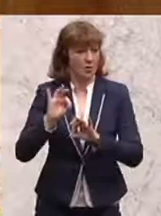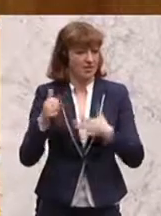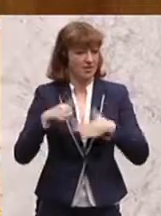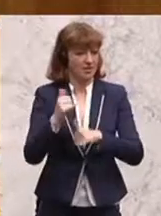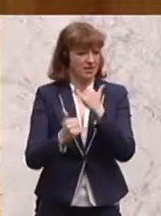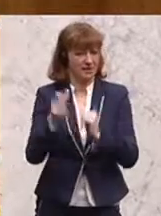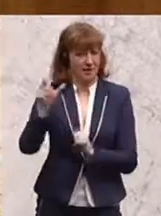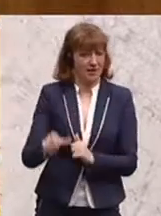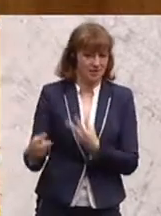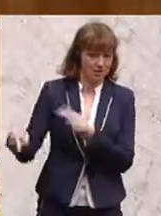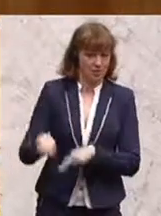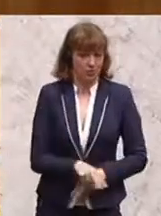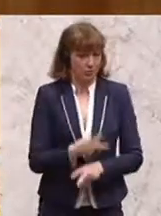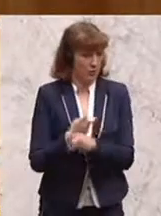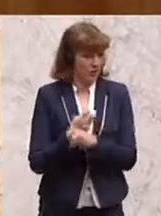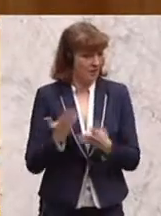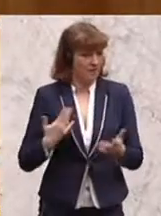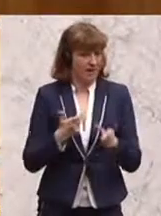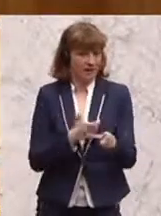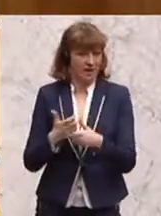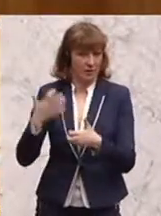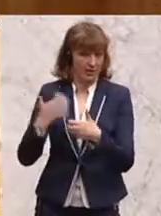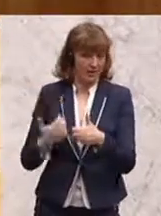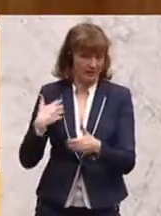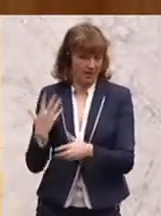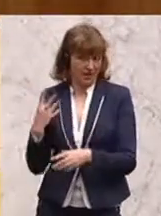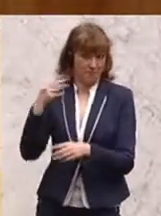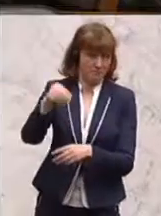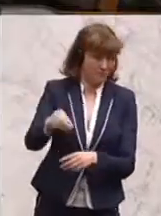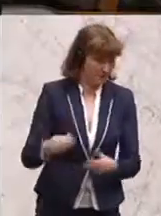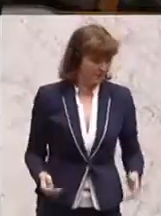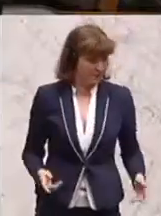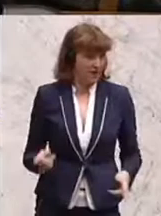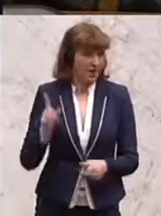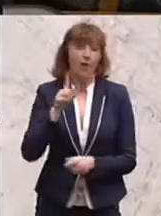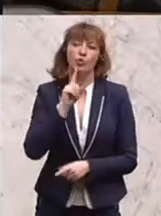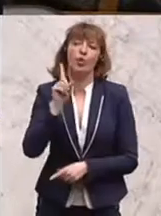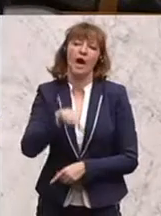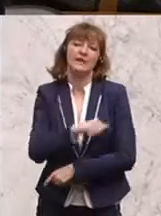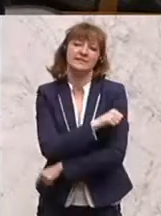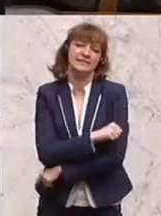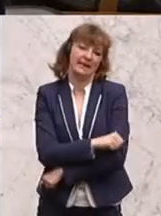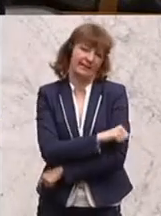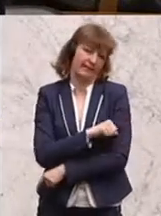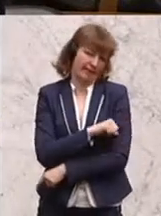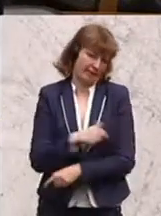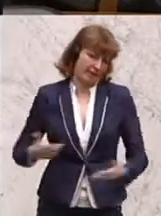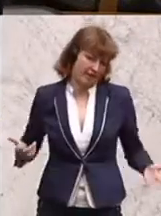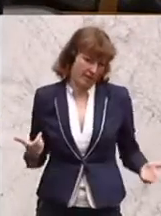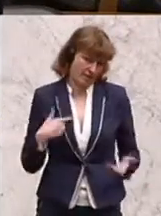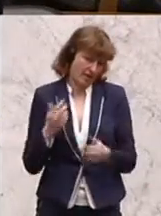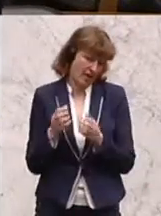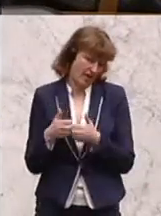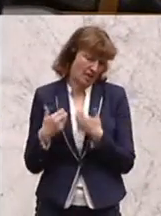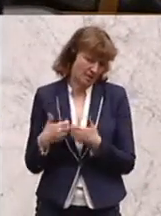Österreich zurückgekehrt ist, nachdem er dort im Terrorkrieg im Einsatz war, nur als Sanitäter, wie er uns glauben machen